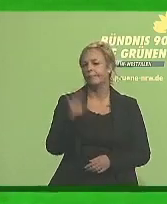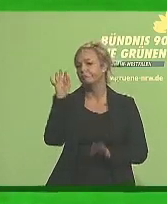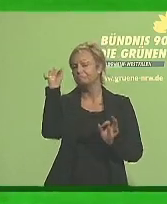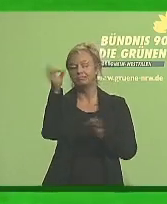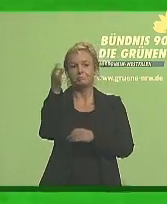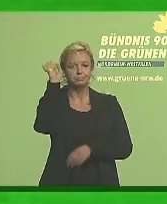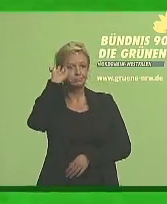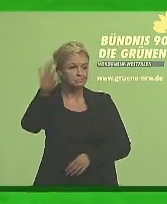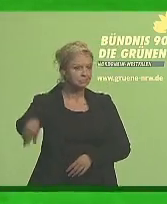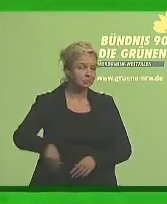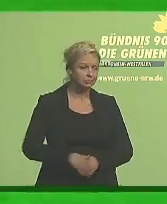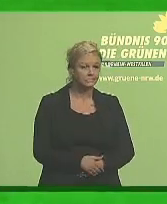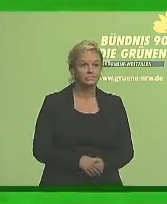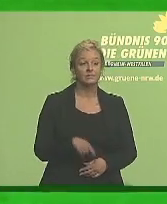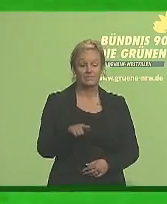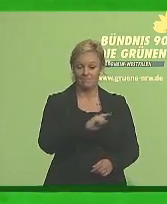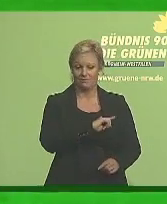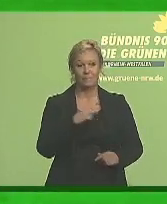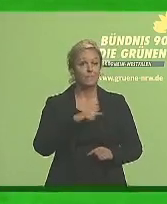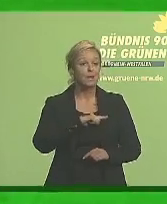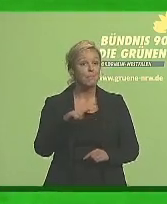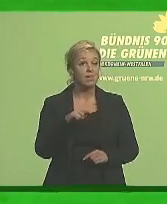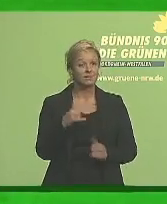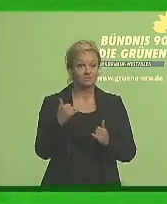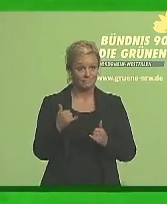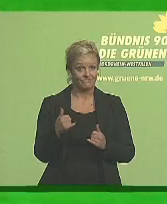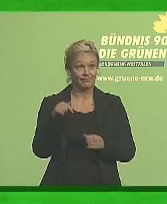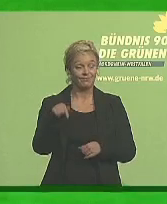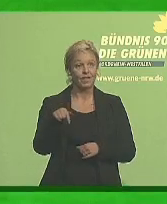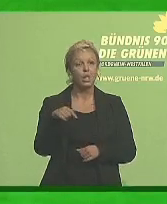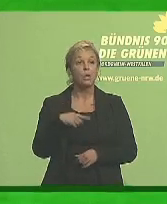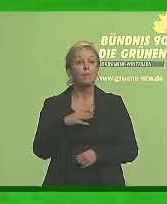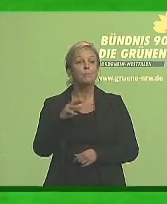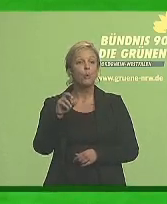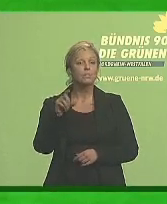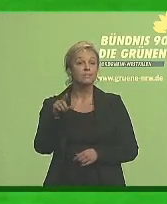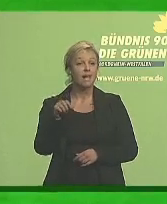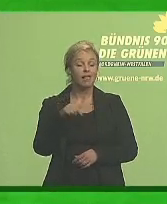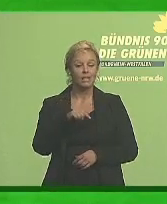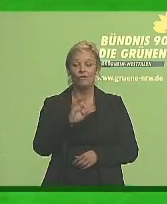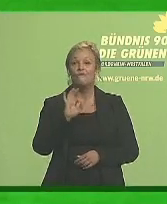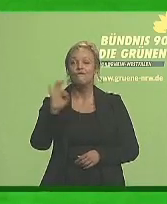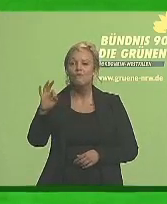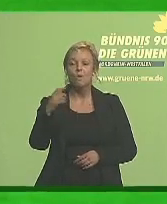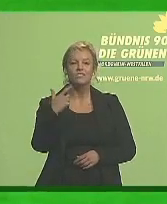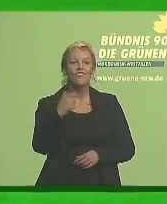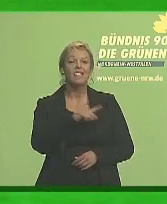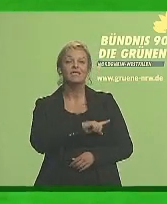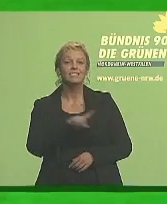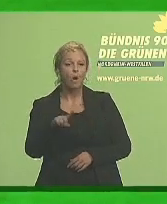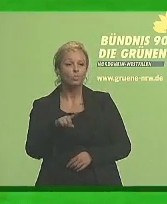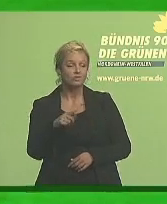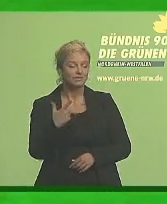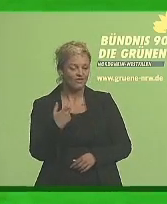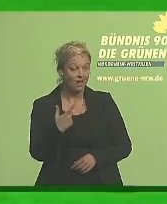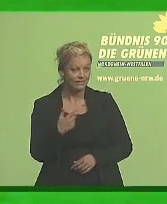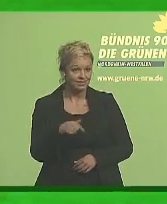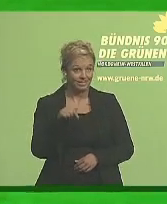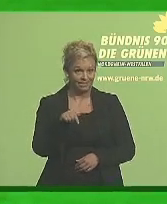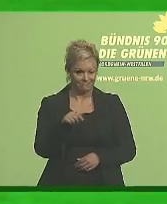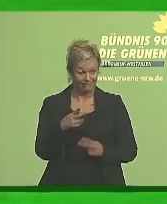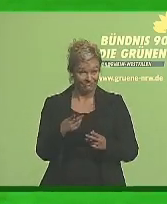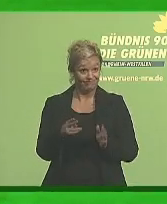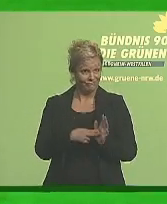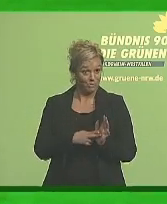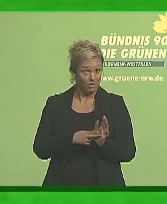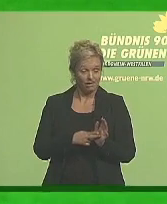vergessen. Alles das, was bisher in Brüssel als Ansage für 2020 gegolten hat, wird so